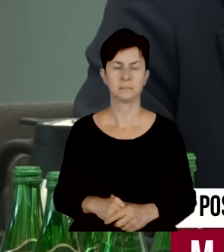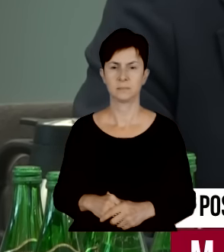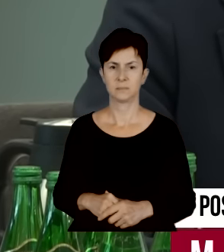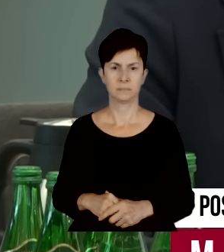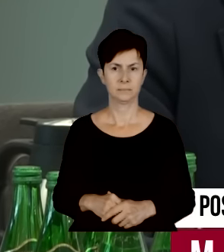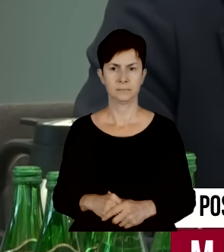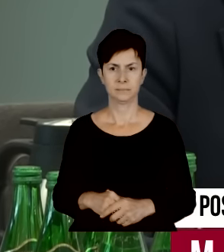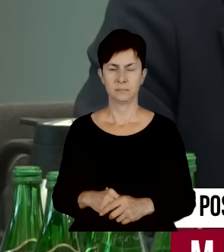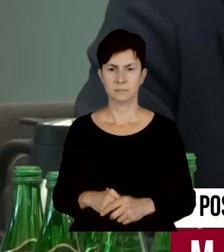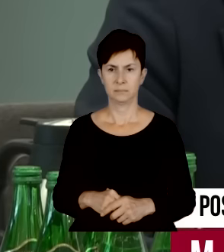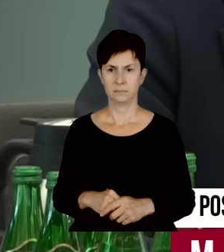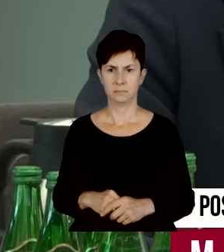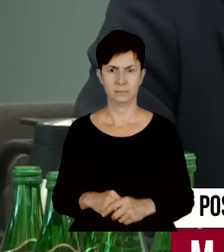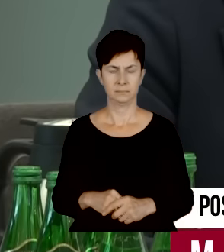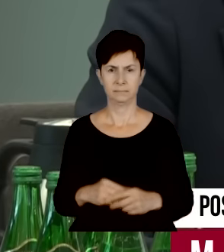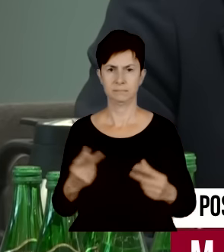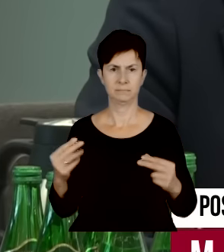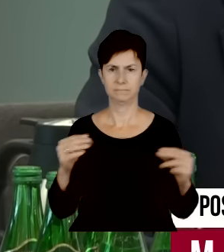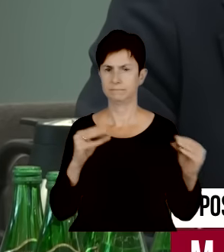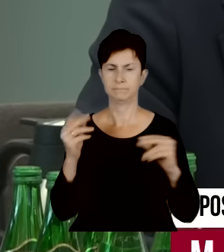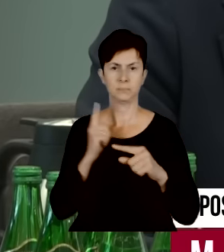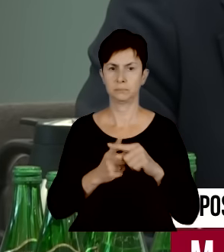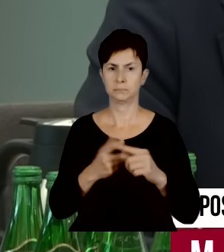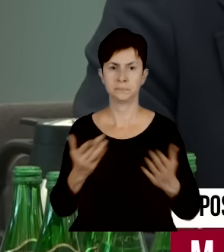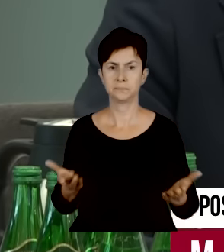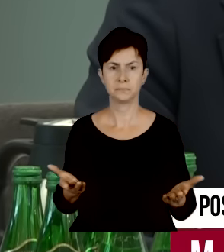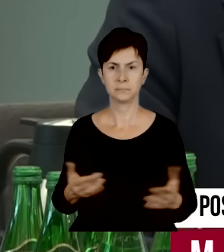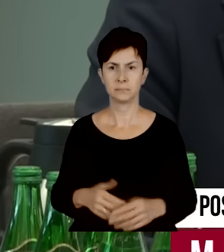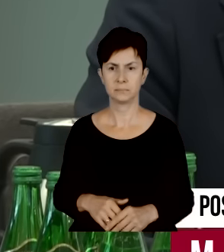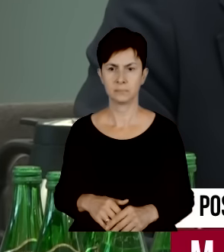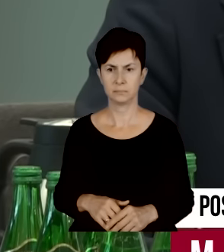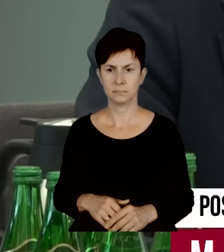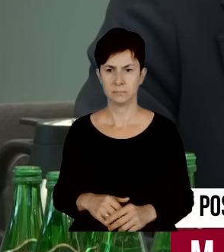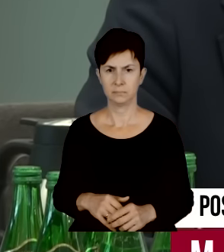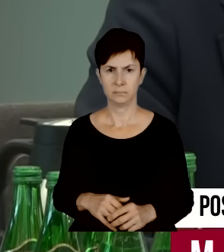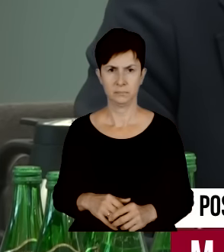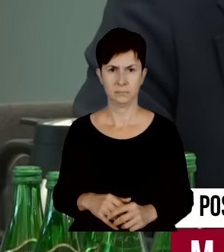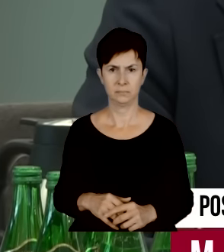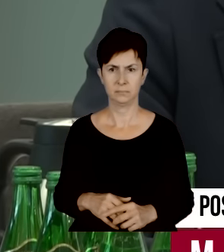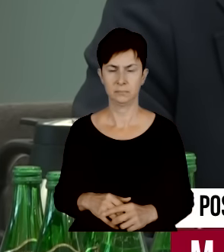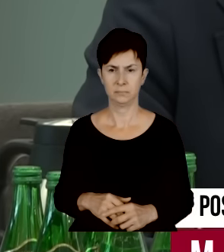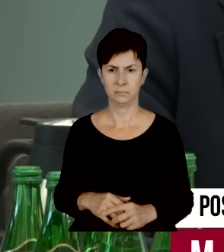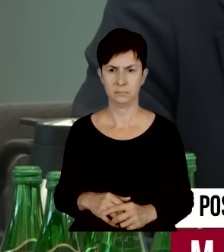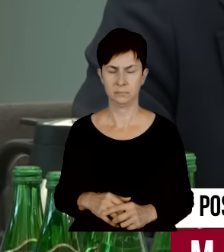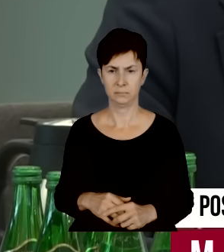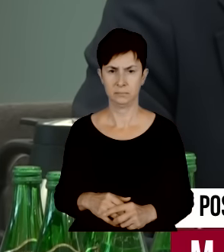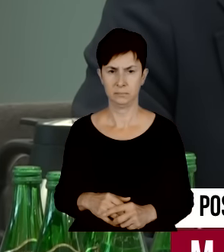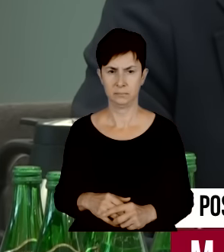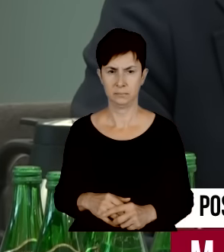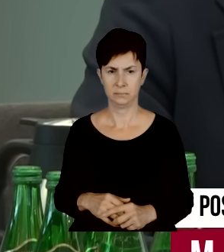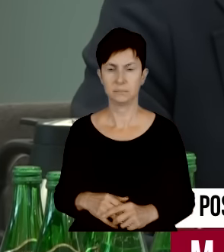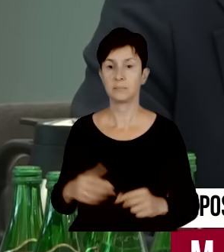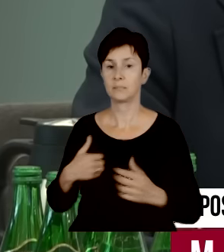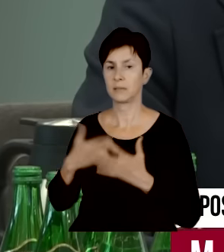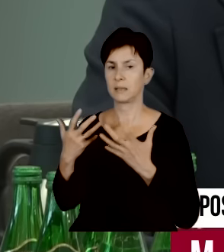bardzo znaczy to nie pan mnie dzisiaj przesłuchuje Chciałam tylko powiedzieć więc skoro nam tak skoro nam tak dobrze skoro nam tak dobrze idzie to chciałabym